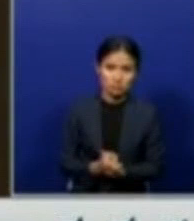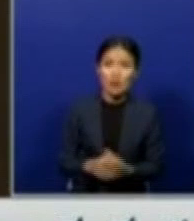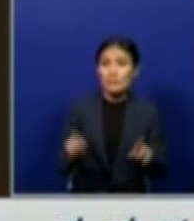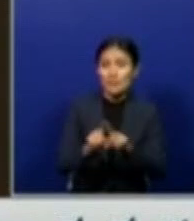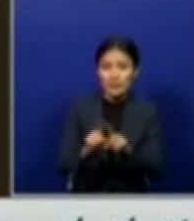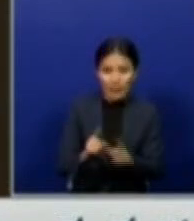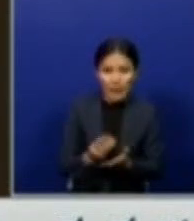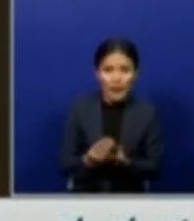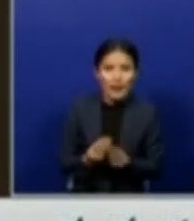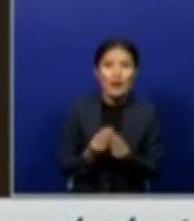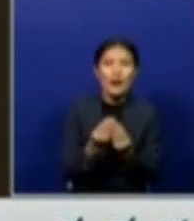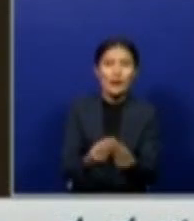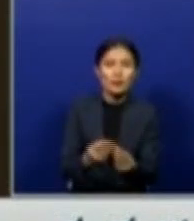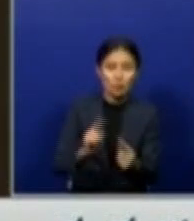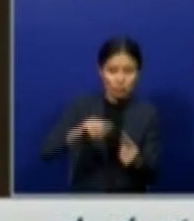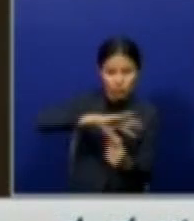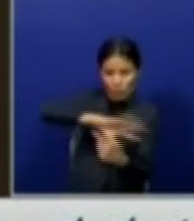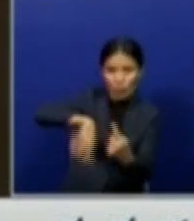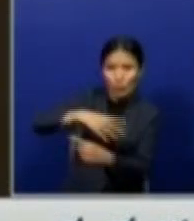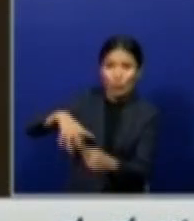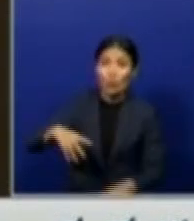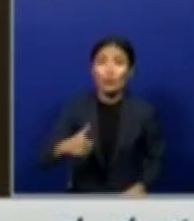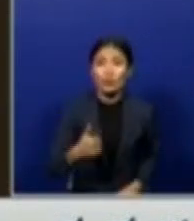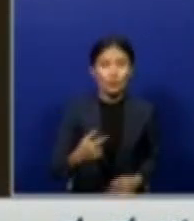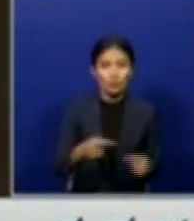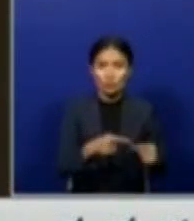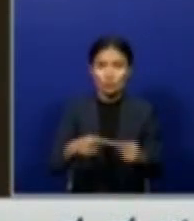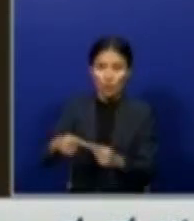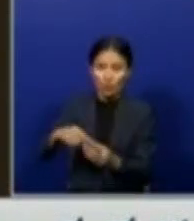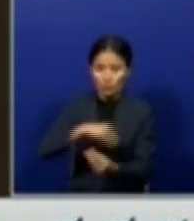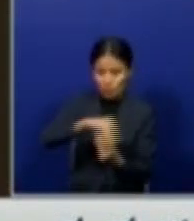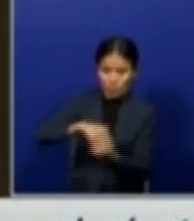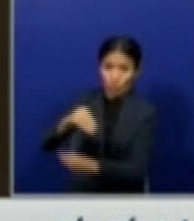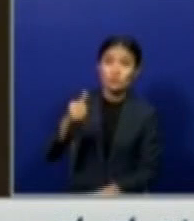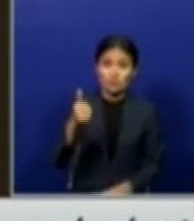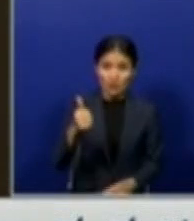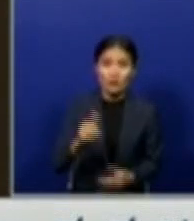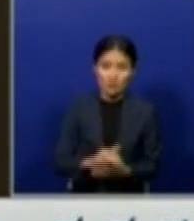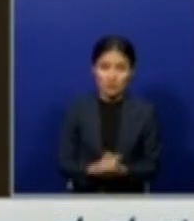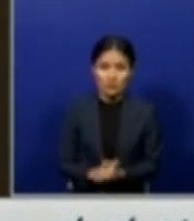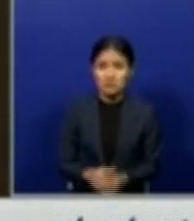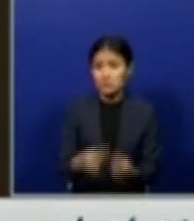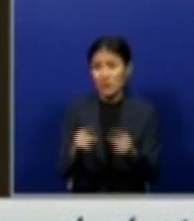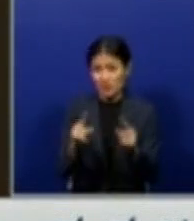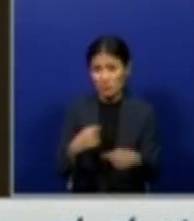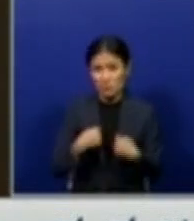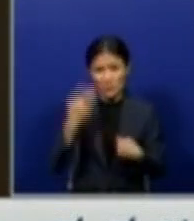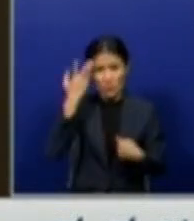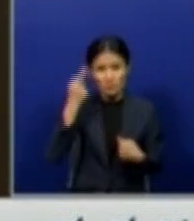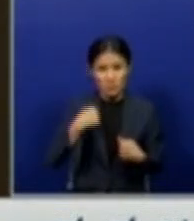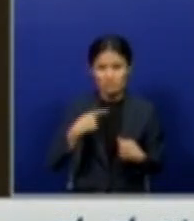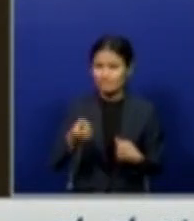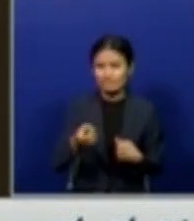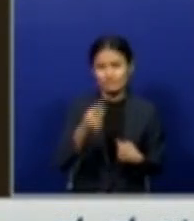องนะครับที่ท่านอาจจะใช้คำว่า bridging financing แต่ที่ผมคิดว่าไม่ถูกต้องเลยนะครับก็คือท่าน